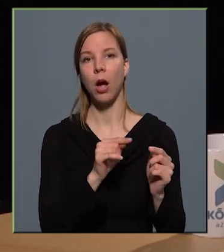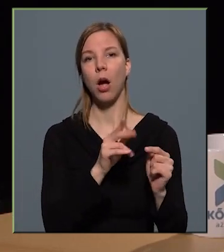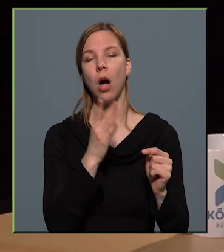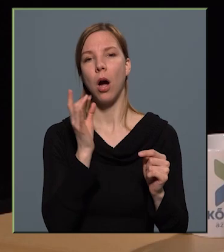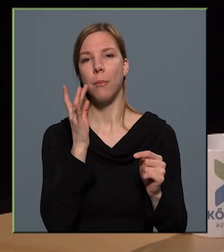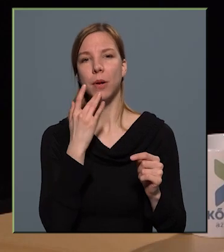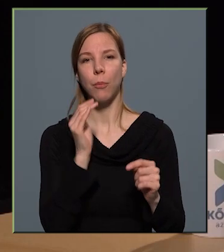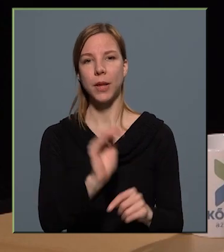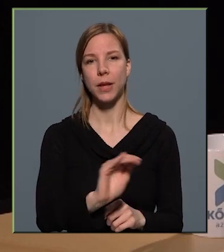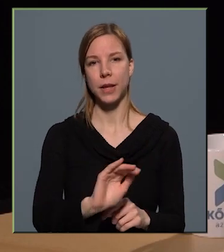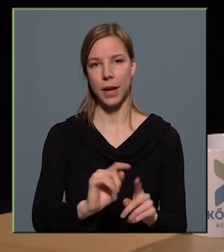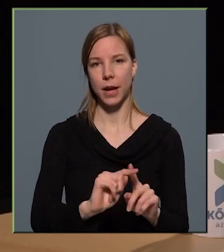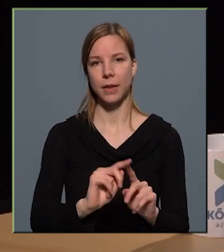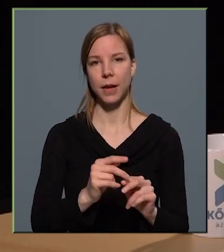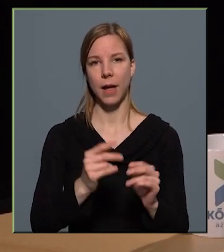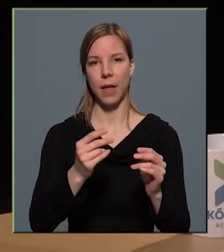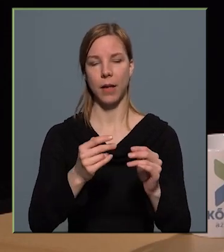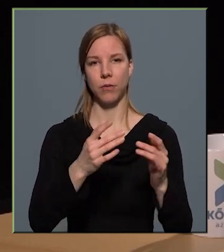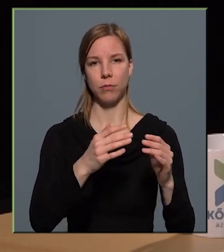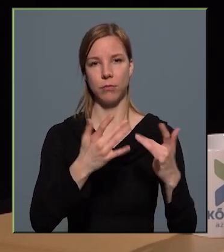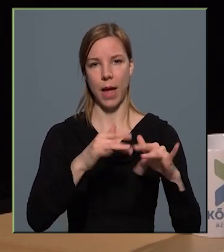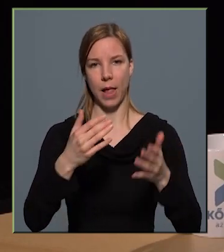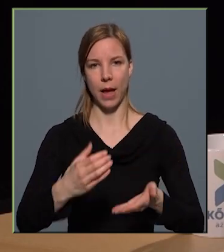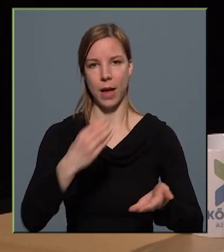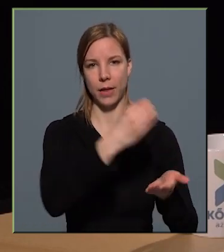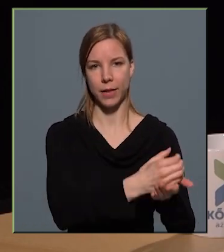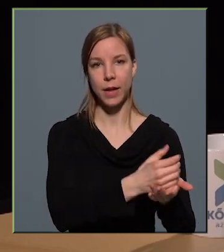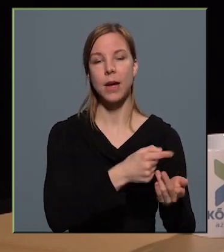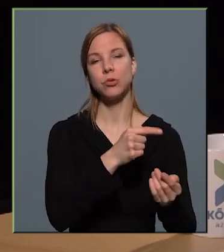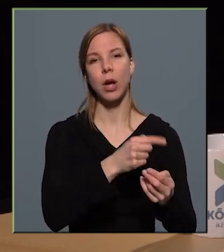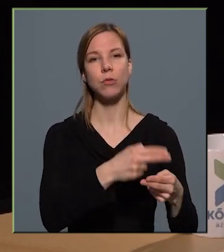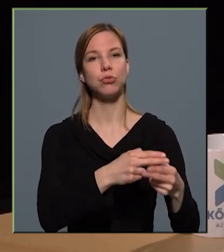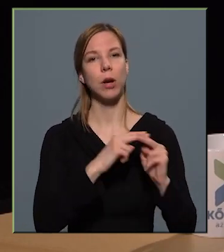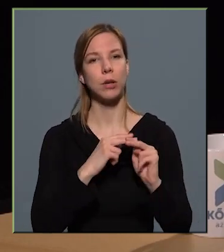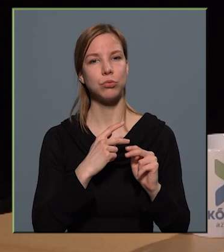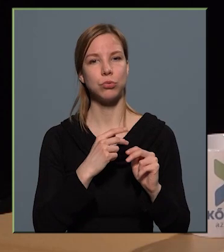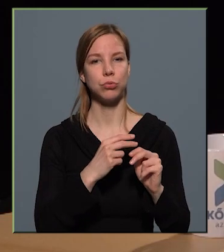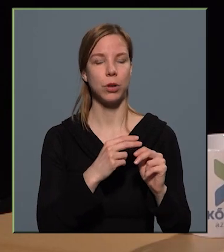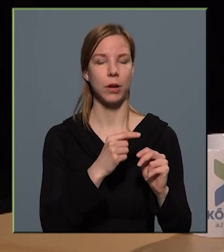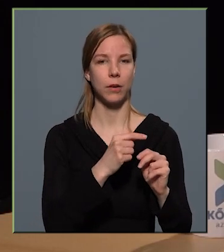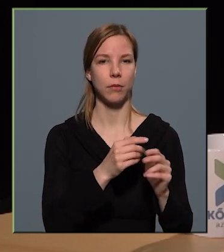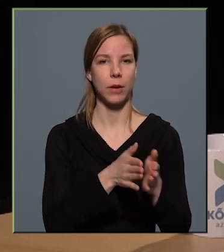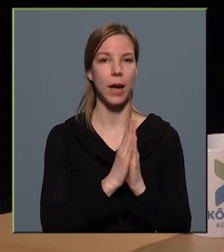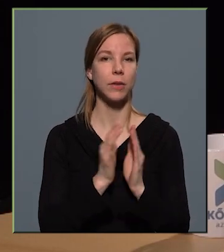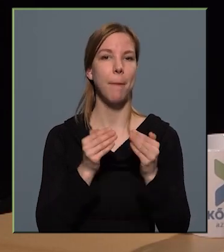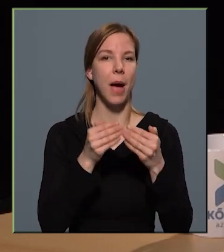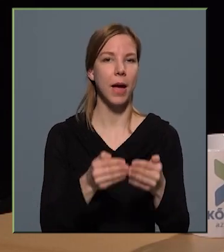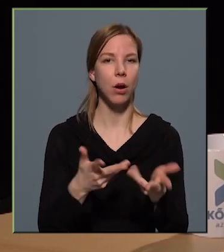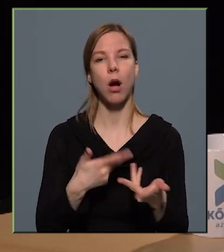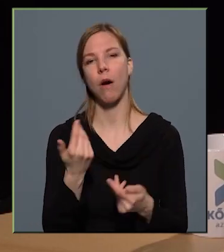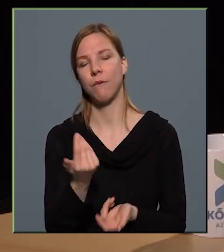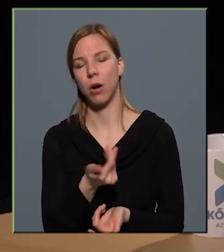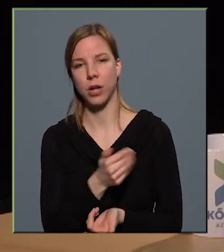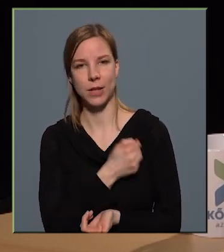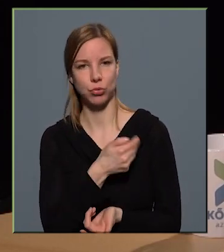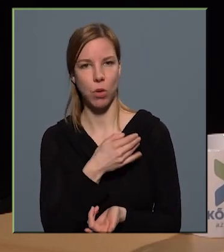egy-egy gyermeket el kellett helyezni, és ehhez segítséget kért, vagy hatósági segítséget a bárka, vagy az iskola, vagy bárki